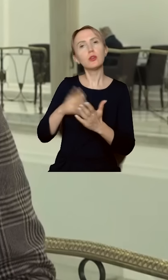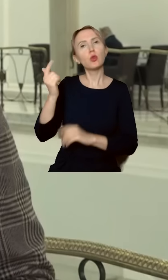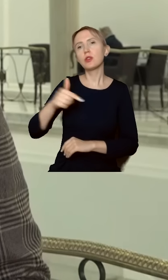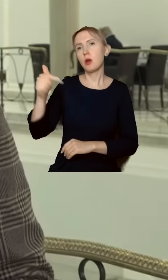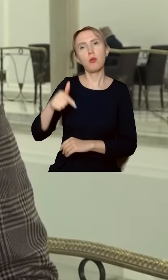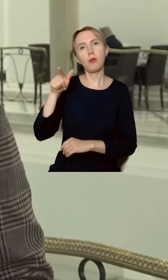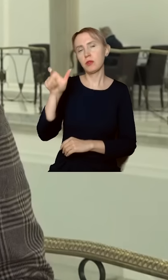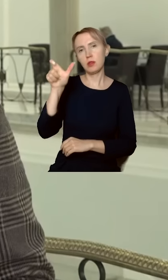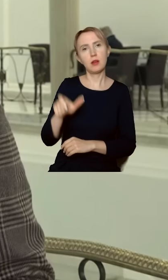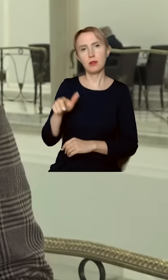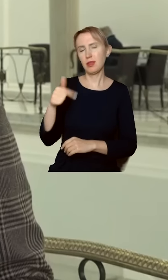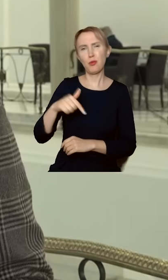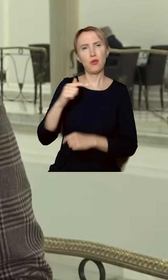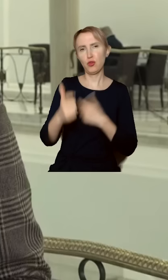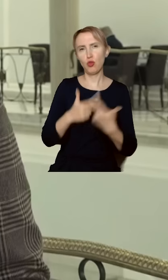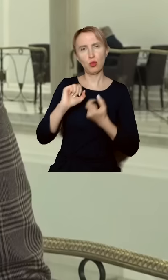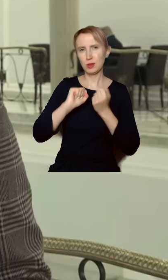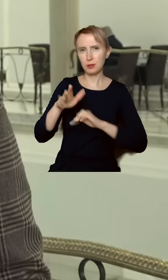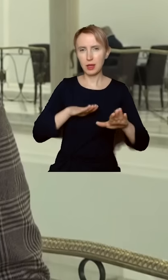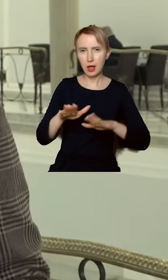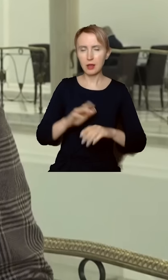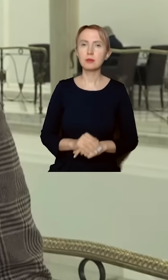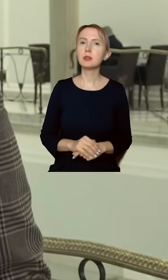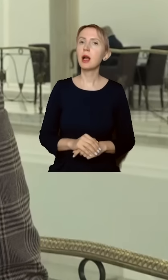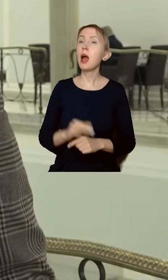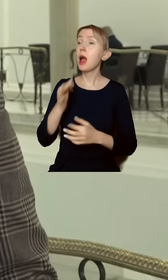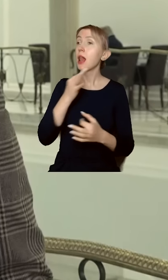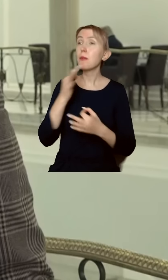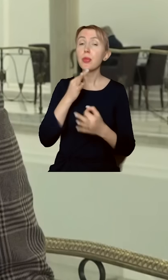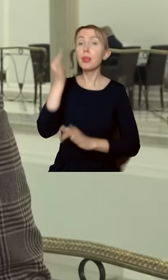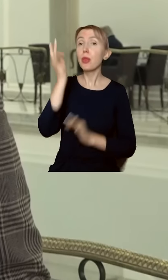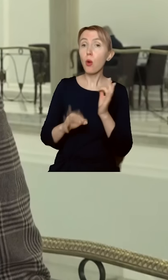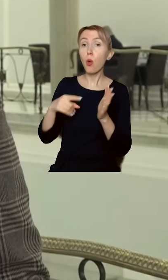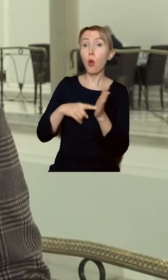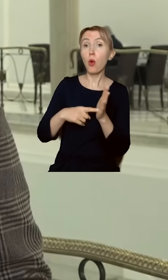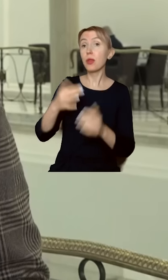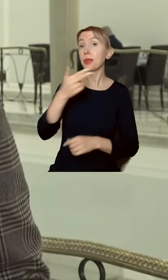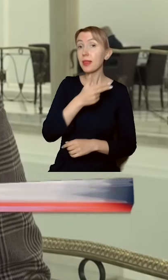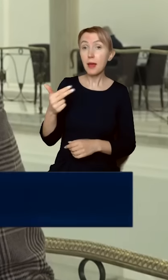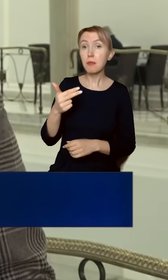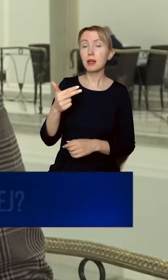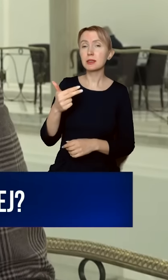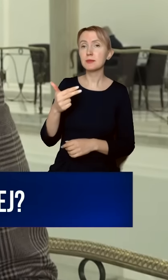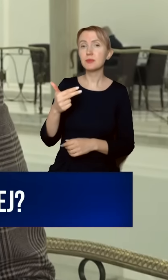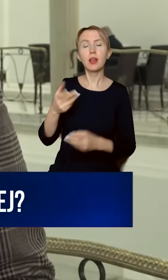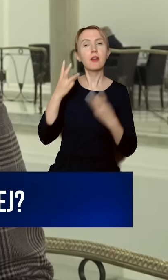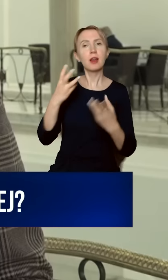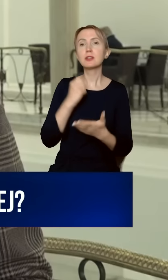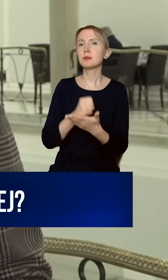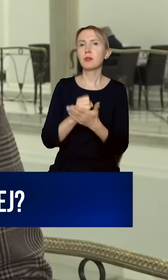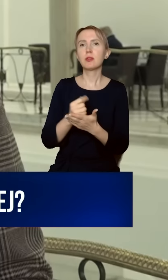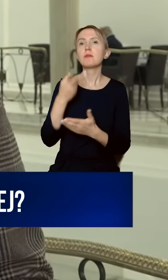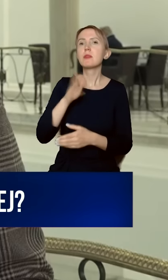mieć miejsca. Natomiast do zadawania pytań w tym konkretnym temacie i w tej konkretnej jakże ważnej sprawie będziemy